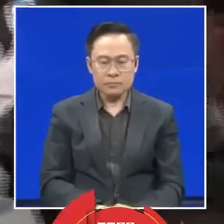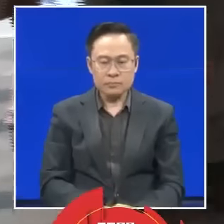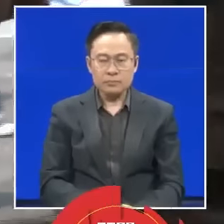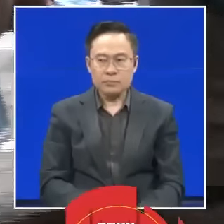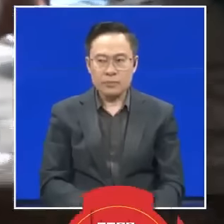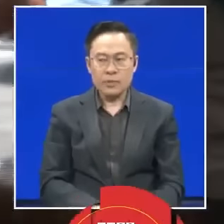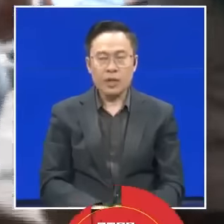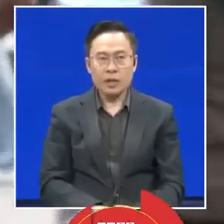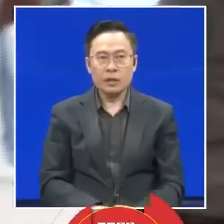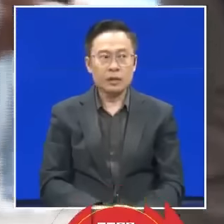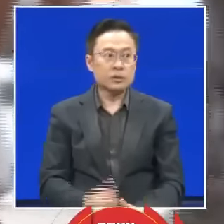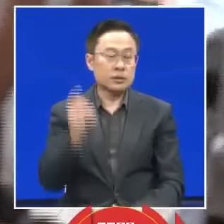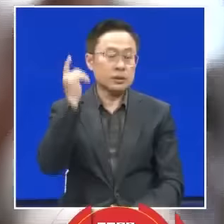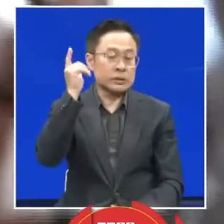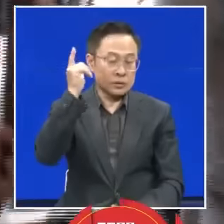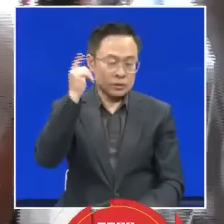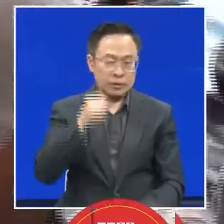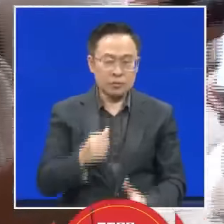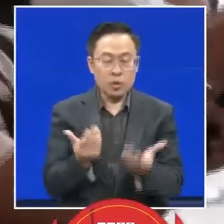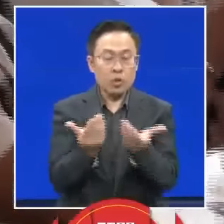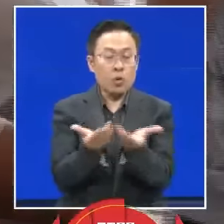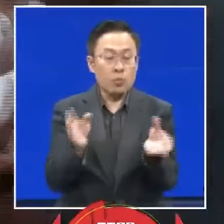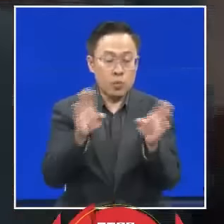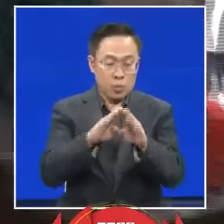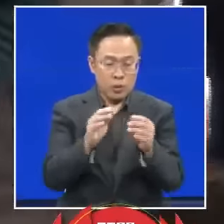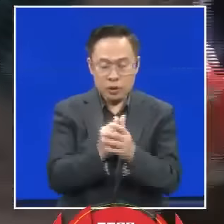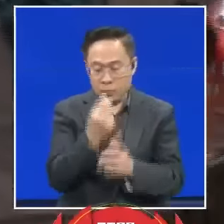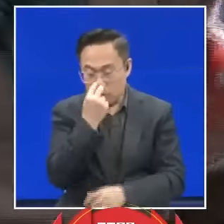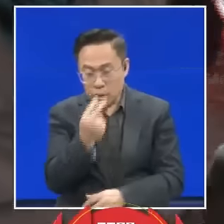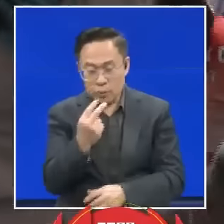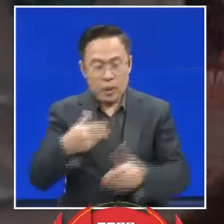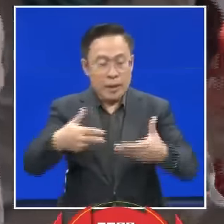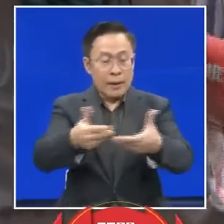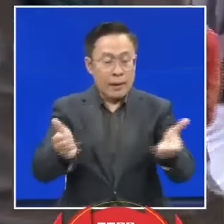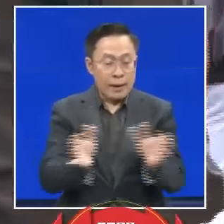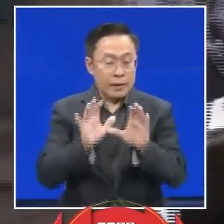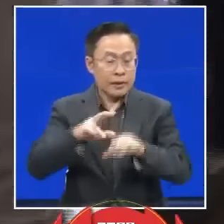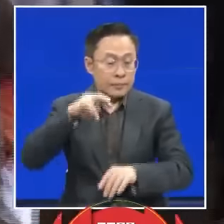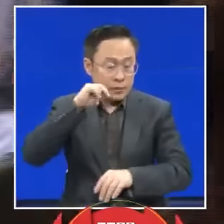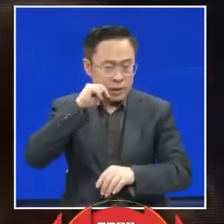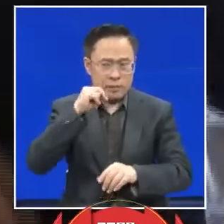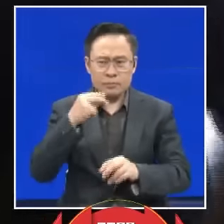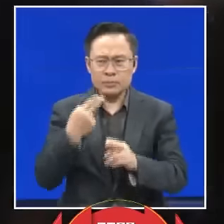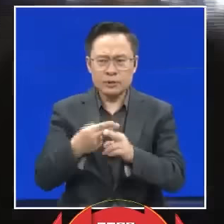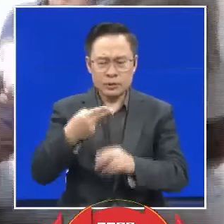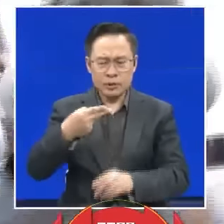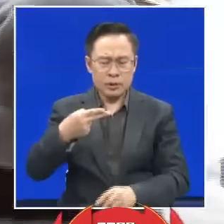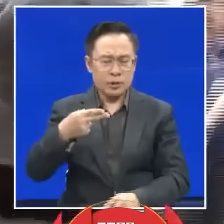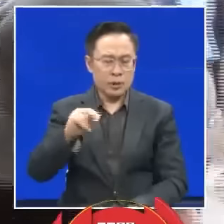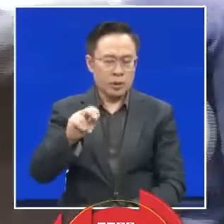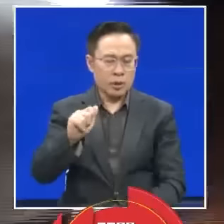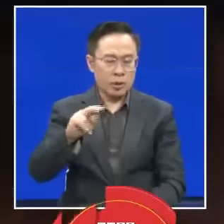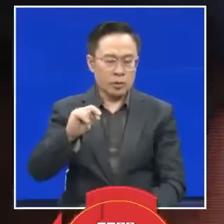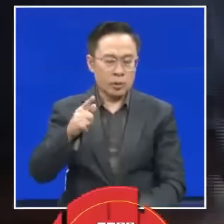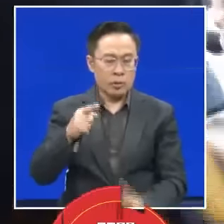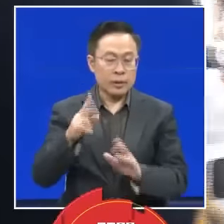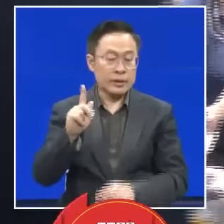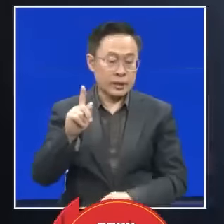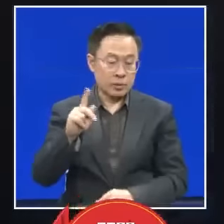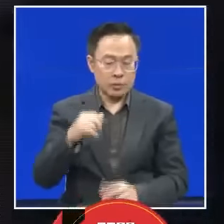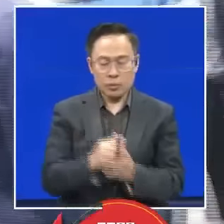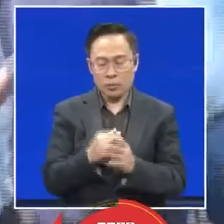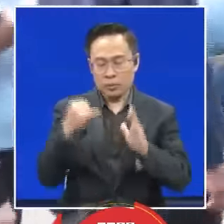ครับซึ่งนายทักษิณนะครับพร้อมด้วยครอบครัวนะครับก็ได้เดินทางมาที่อ่างเก็บน้ำหนองเขียวห้วยหยวกตำบลช้างเผือกอำเภอเมืองเชียงใหม่ครับ